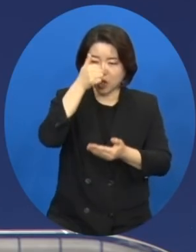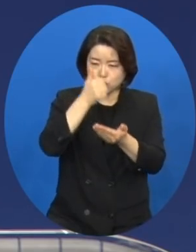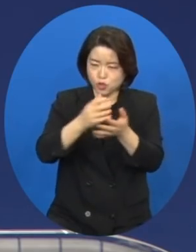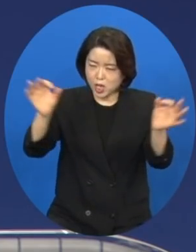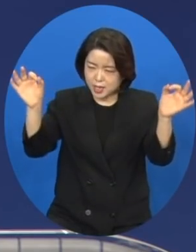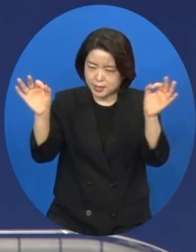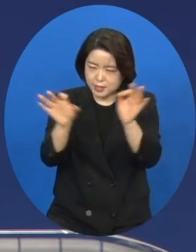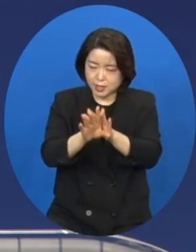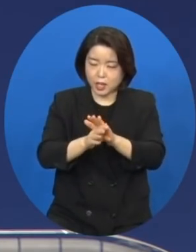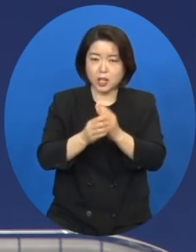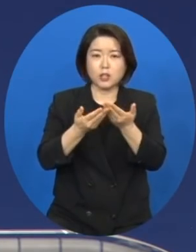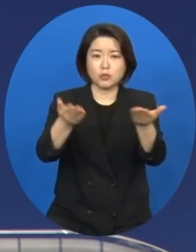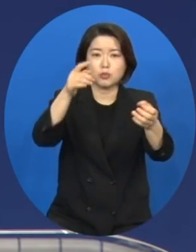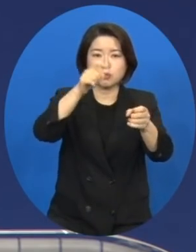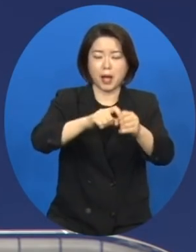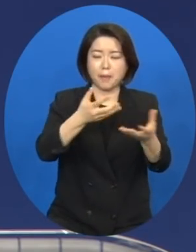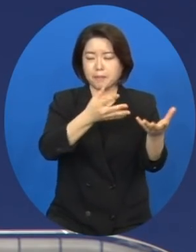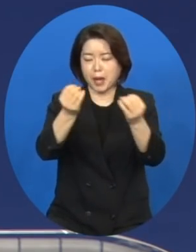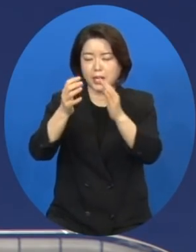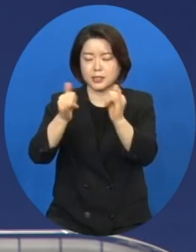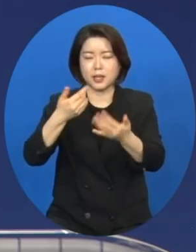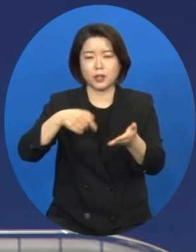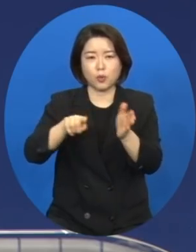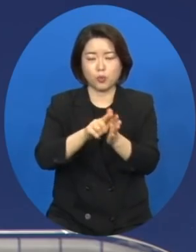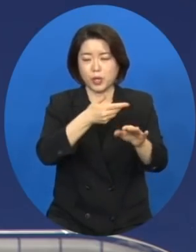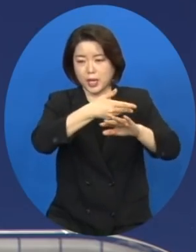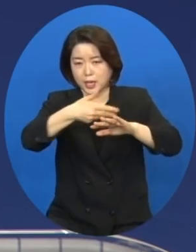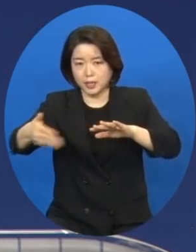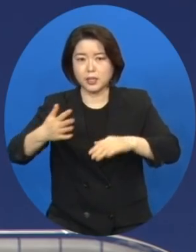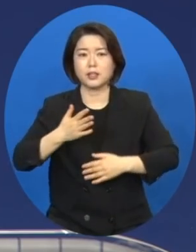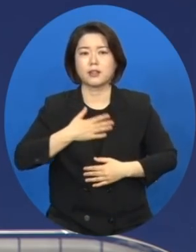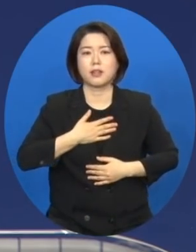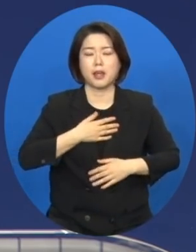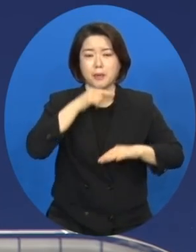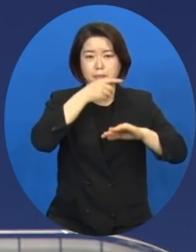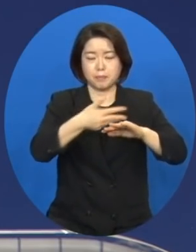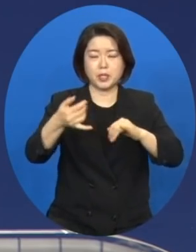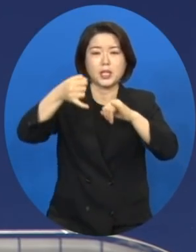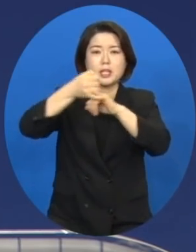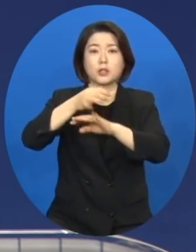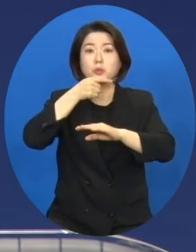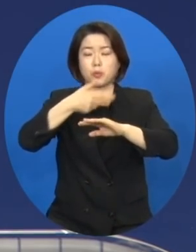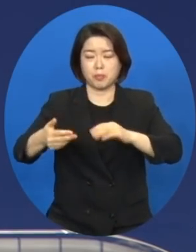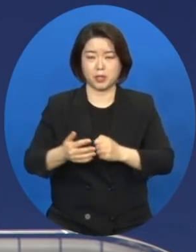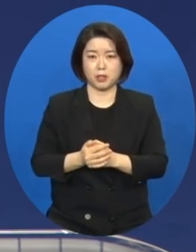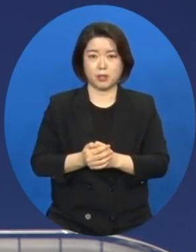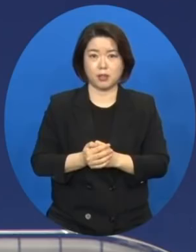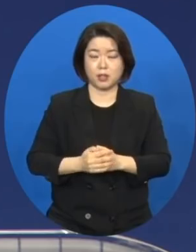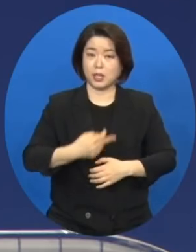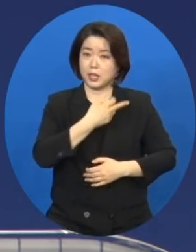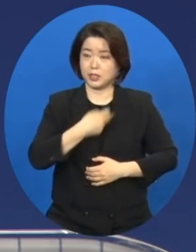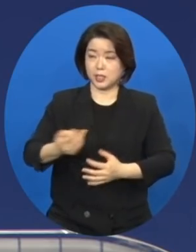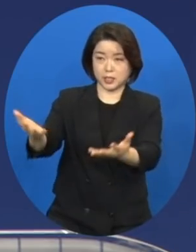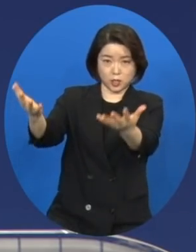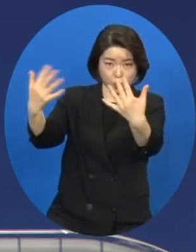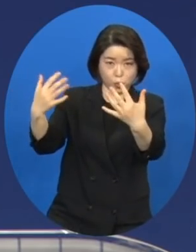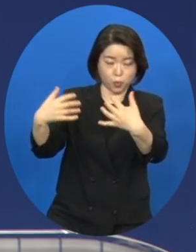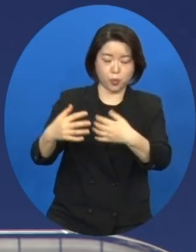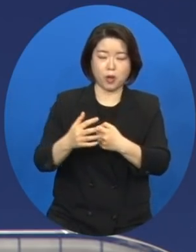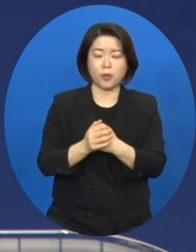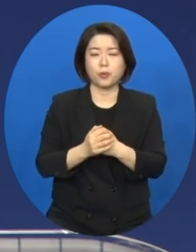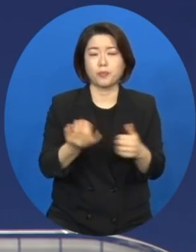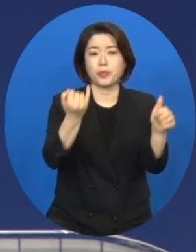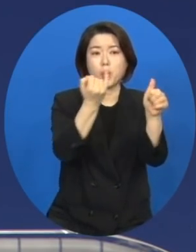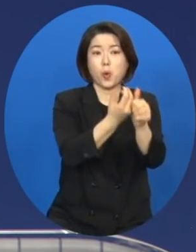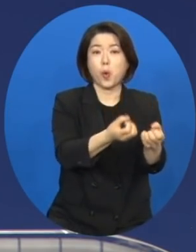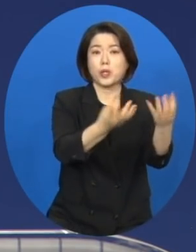주려고 많은 사람을 위해 흘리는 나의 피, 곧 언약의 피다. 그러니까 제자들을 불러놓고 혼인식에서